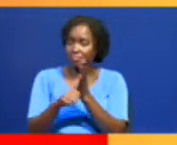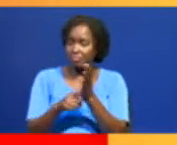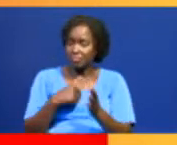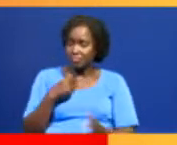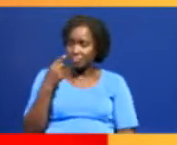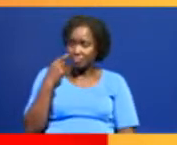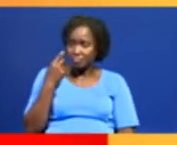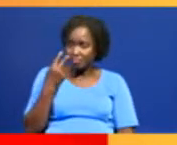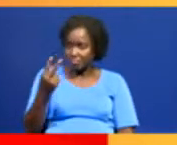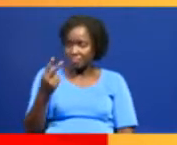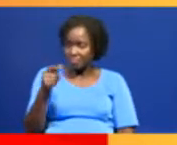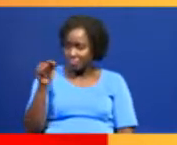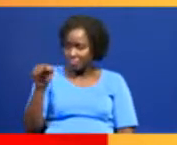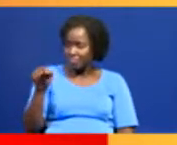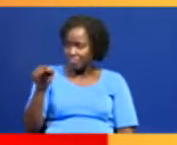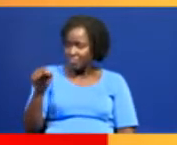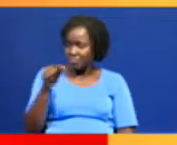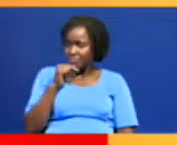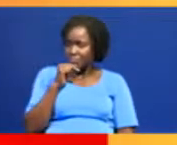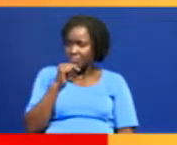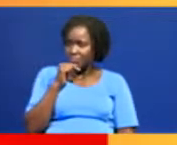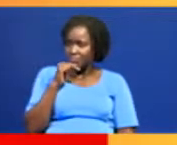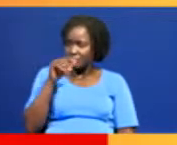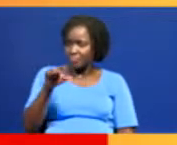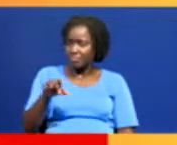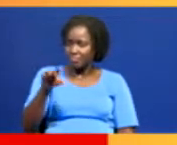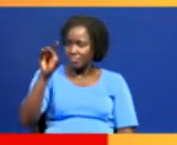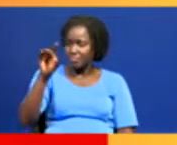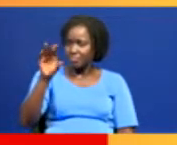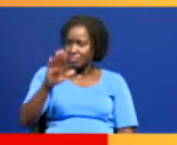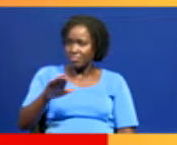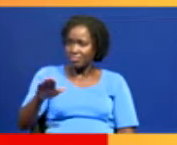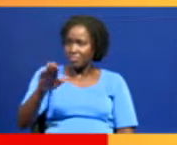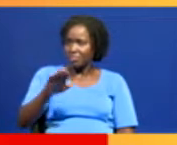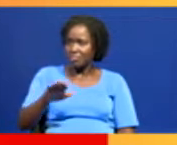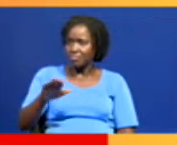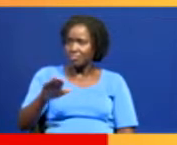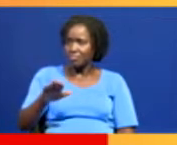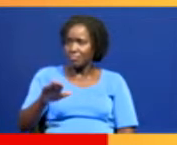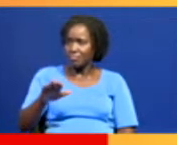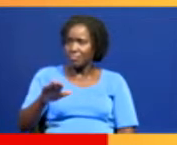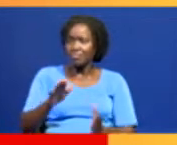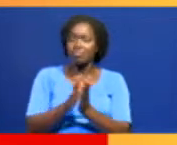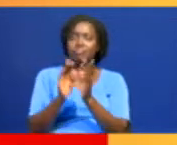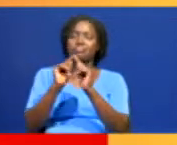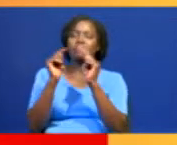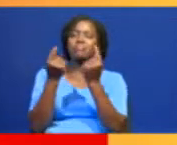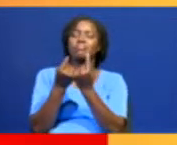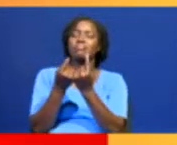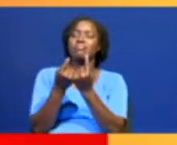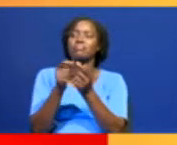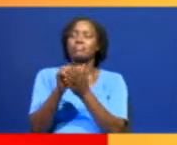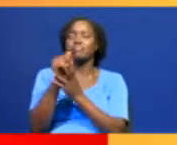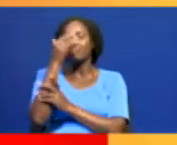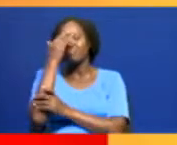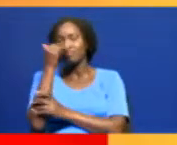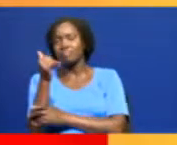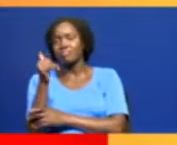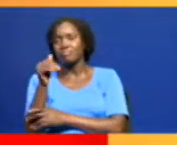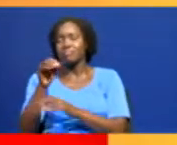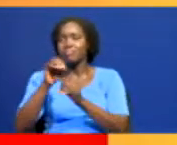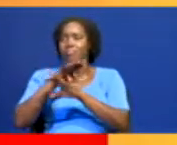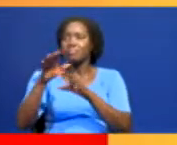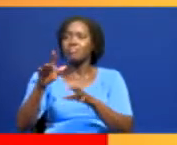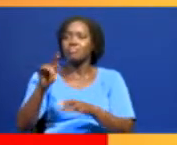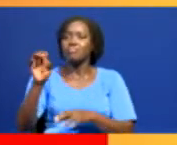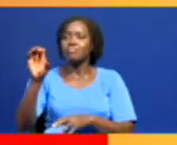naona ilianzia wakati huo ni kwamba tulichukua maeneo kama maeneo za kikabila. Ndio maana unakuta kwamba kuna gatuzi ya